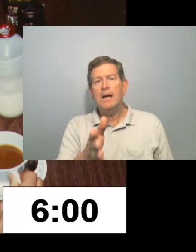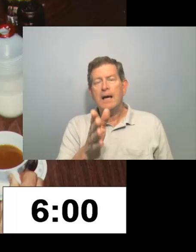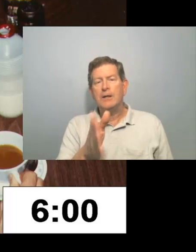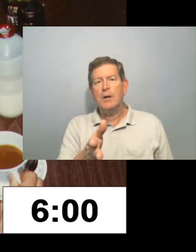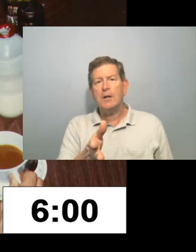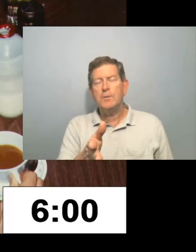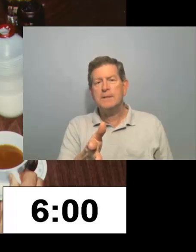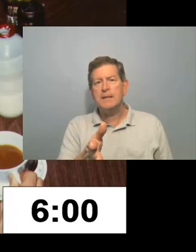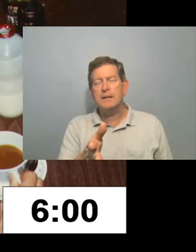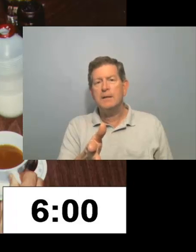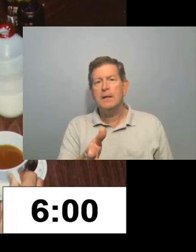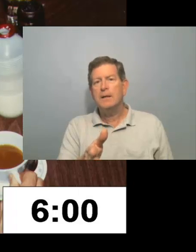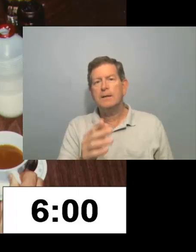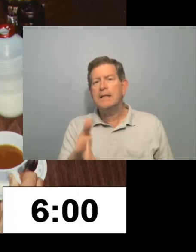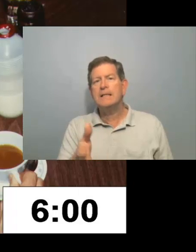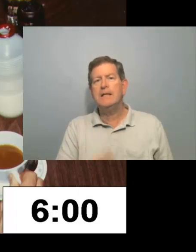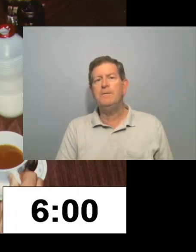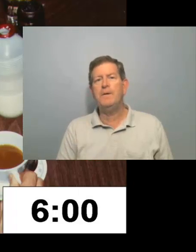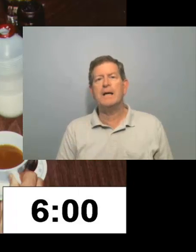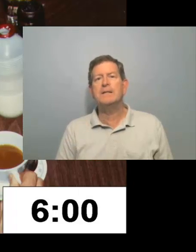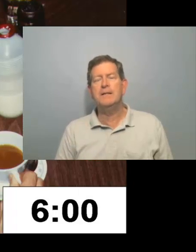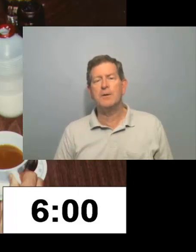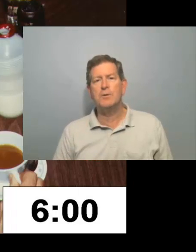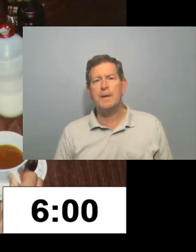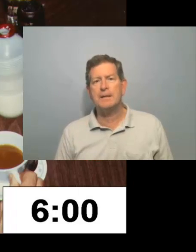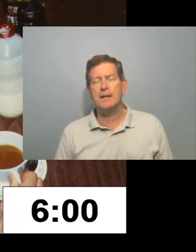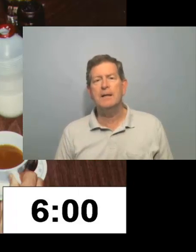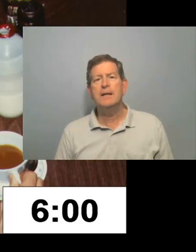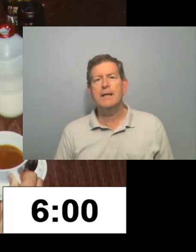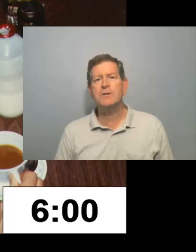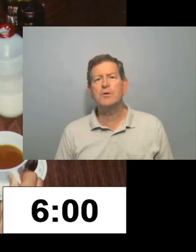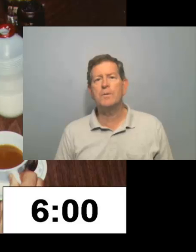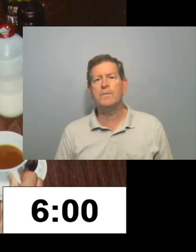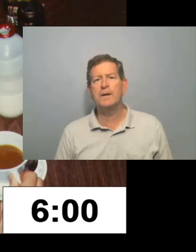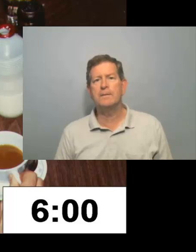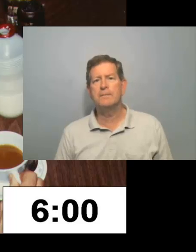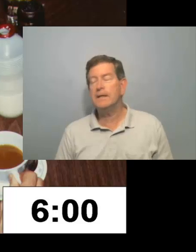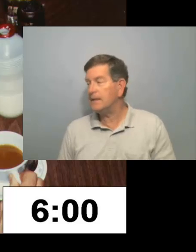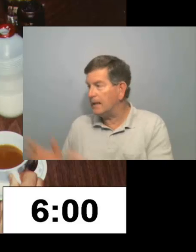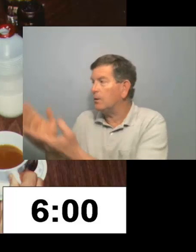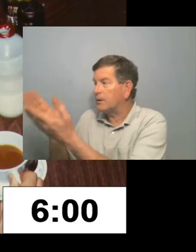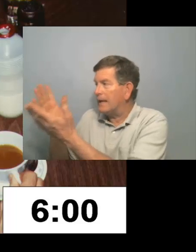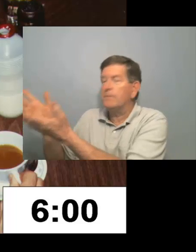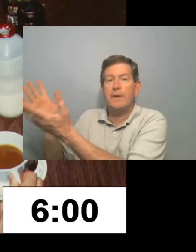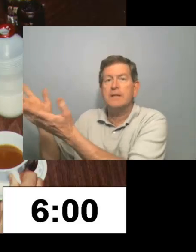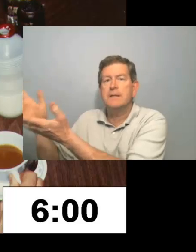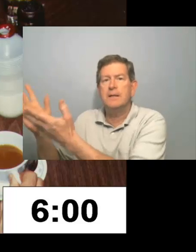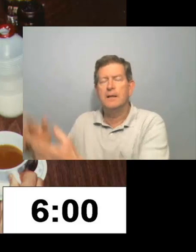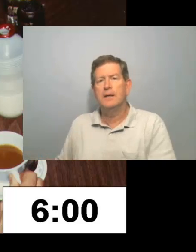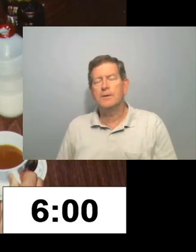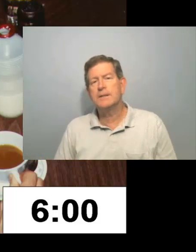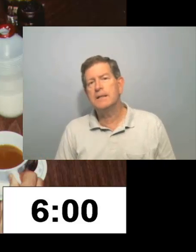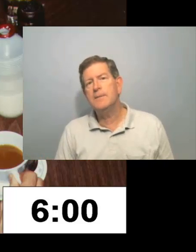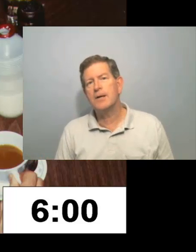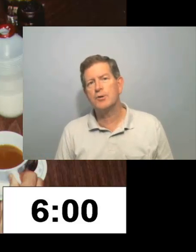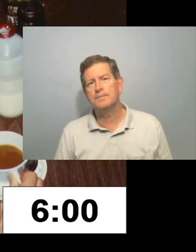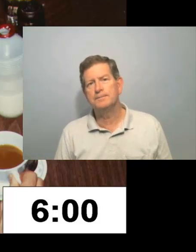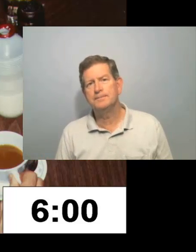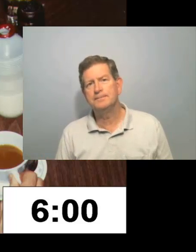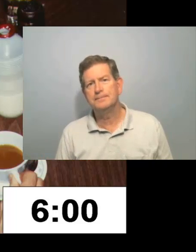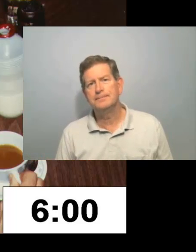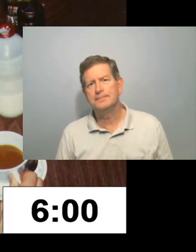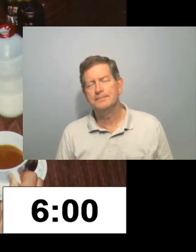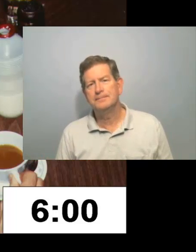cuisine, et dans la cuisine, qu'est-ce qu'il fait à 6 heures du matin? Qu'est-ce que John fait? Qu'est-ce qu'il est en train de faire ici, dans cette